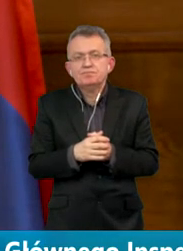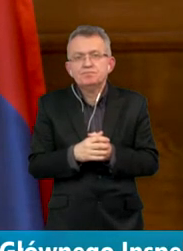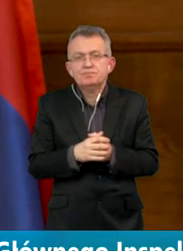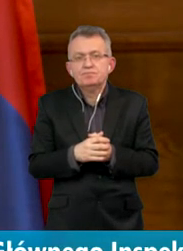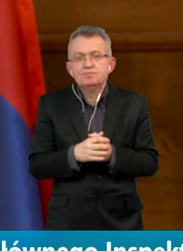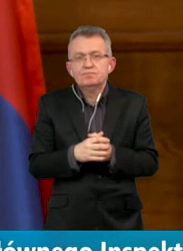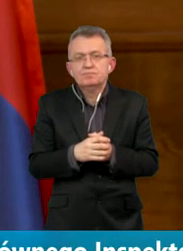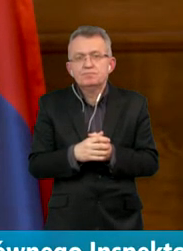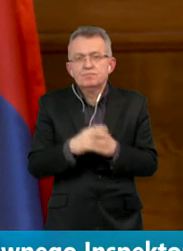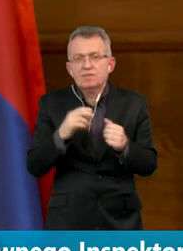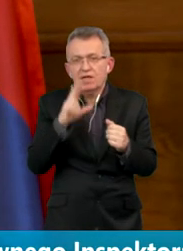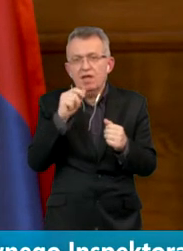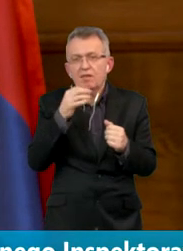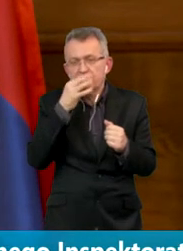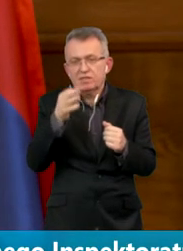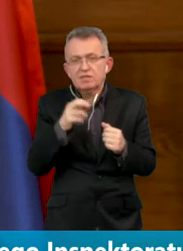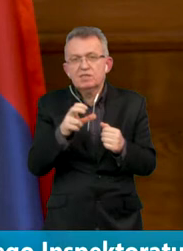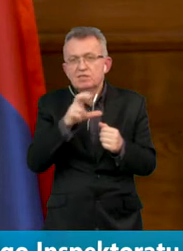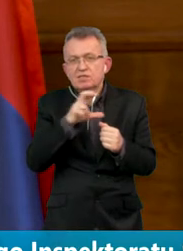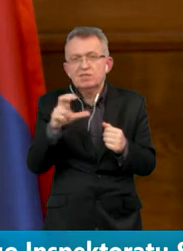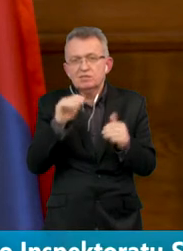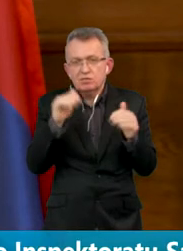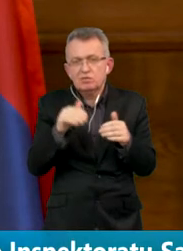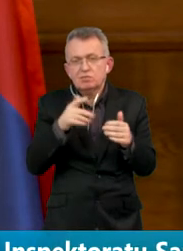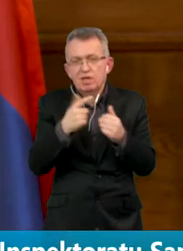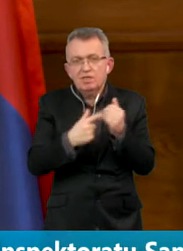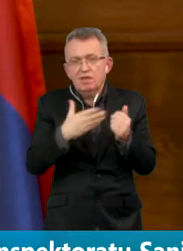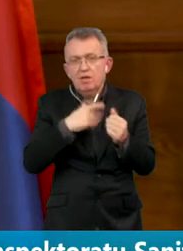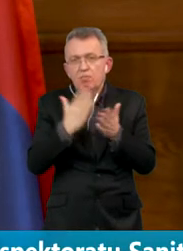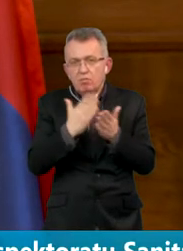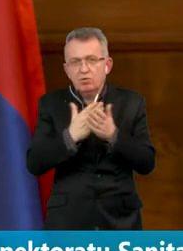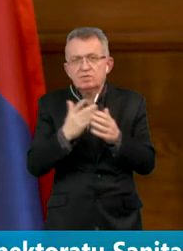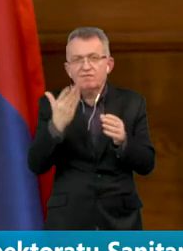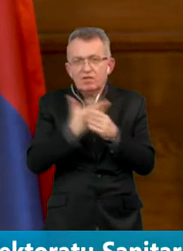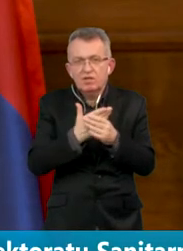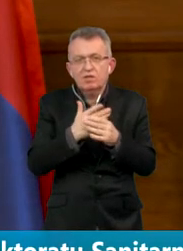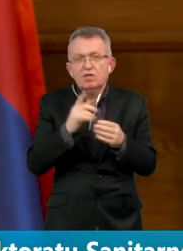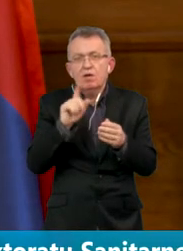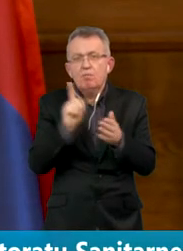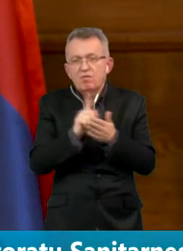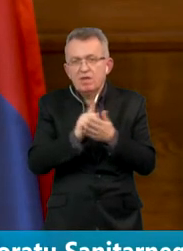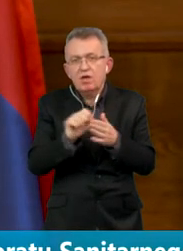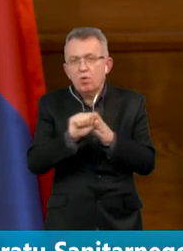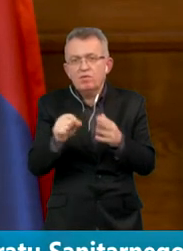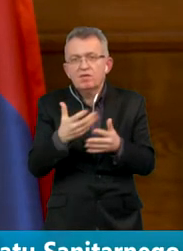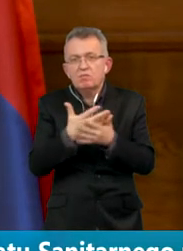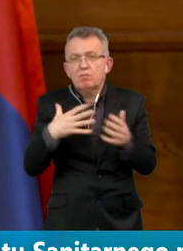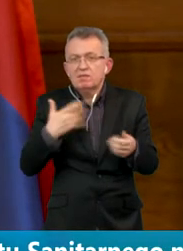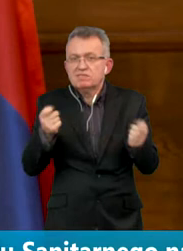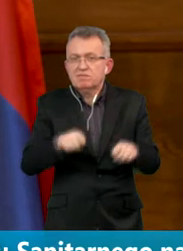Pan Kalet pyta: dzień dobry Panie Prezydencie, czy możemy liczyć na pomoc przedsiębiorców typu podatek od nieruchomości za miesiąc, w którym byliśmy